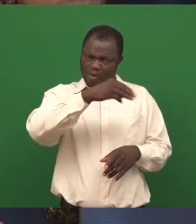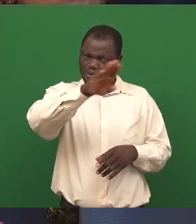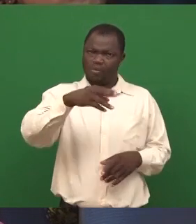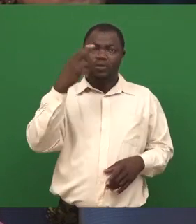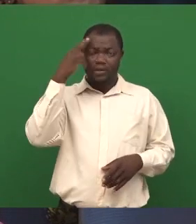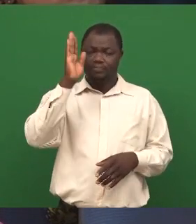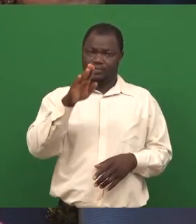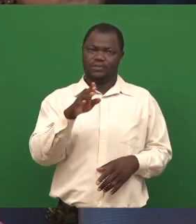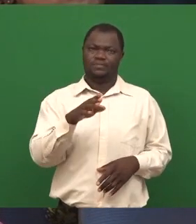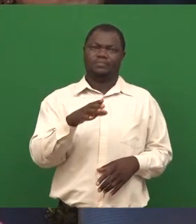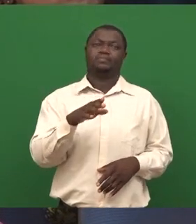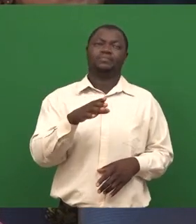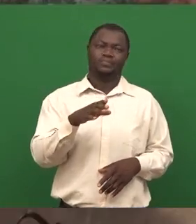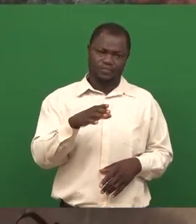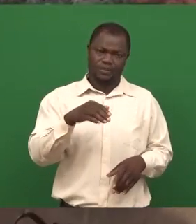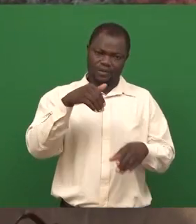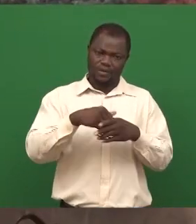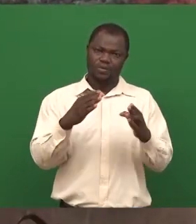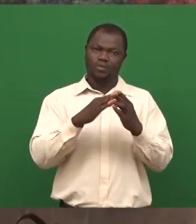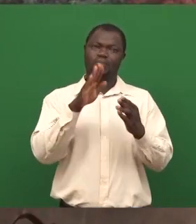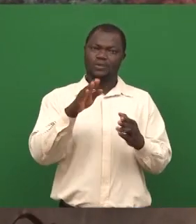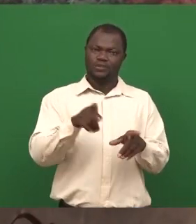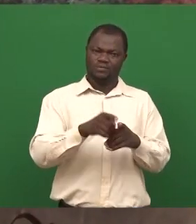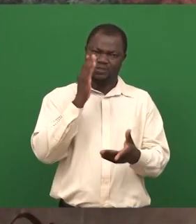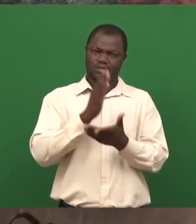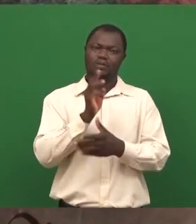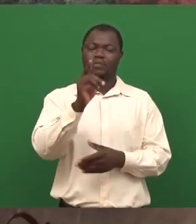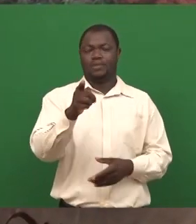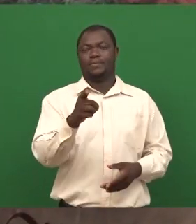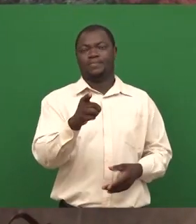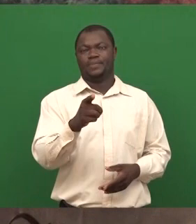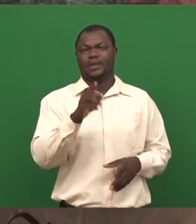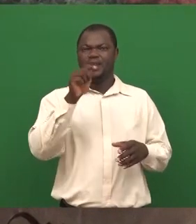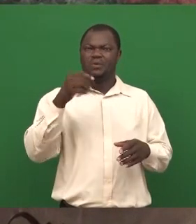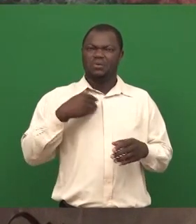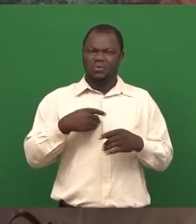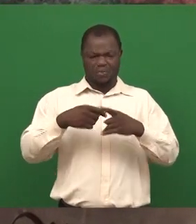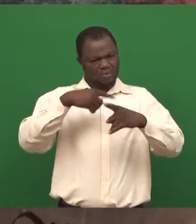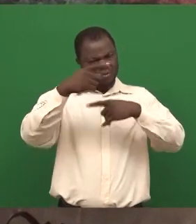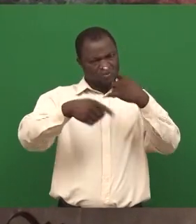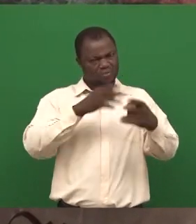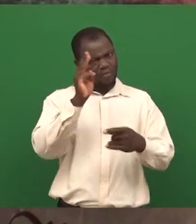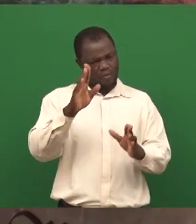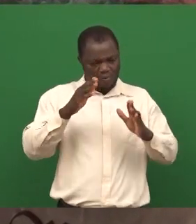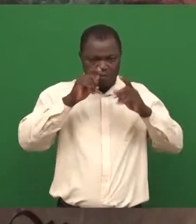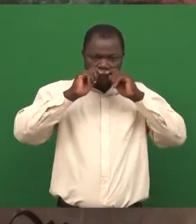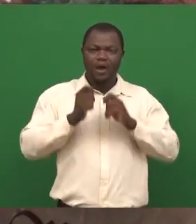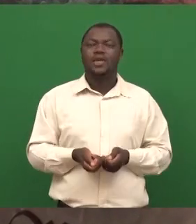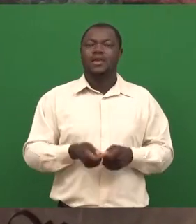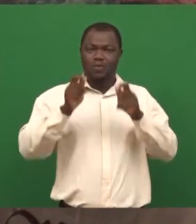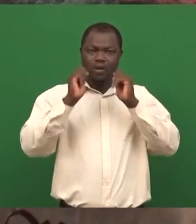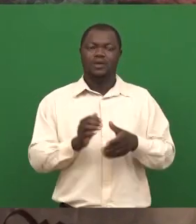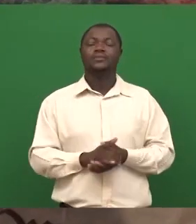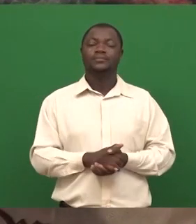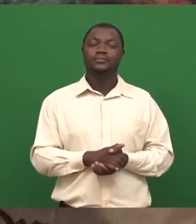kuti kusataudzana zvakanaka mumba ndokunotikanganisa dzimwe nguva. Kuti noramba tichikanganisika seiko? Ndombo